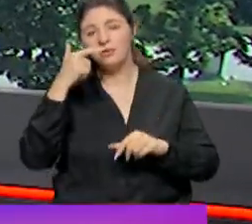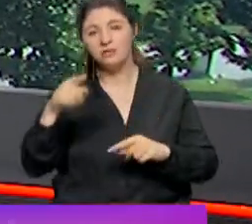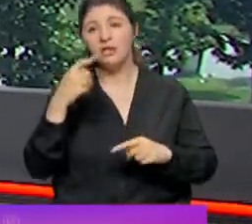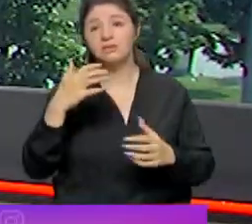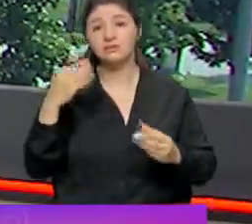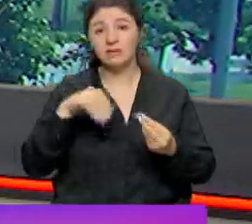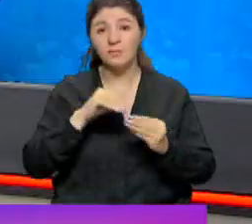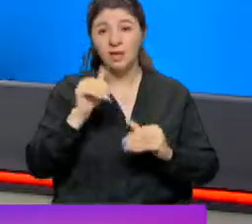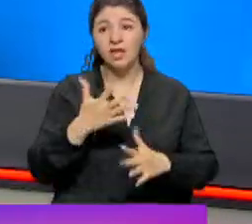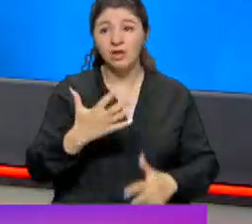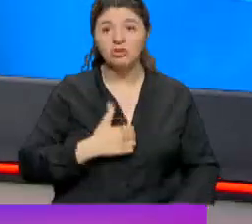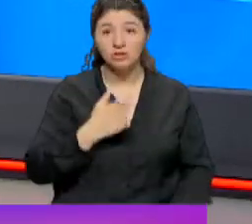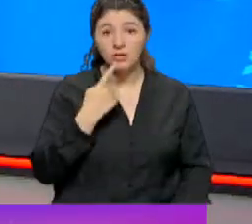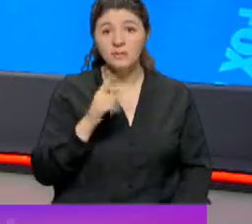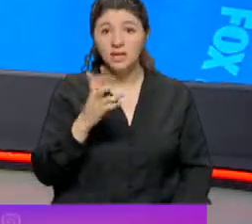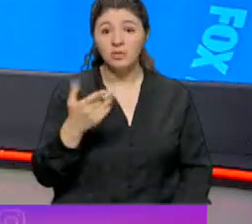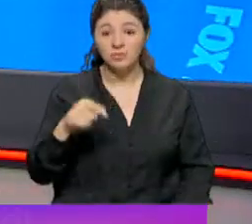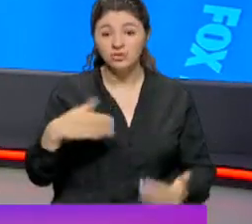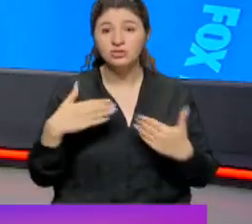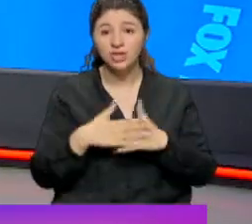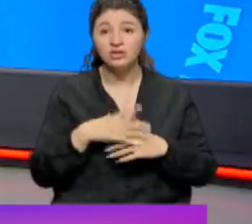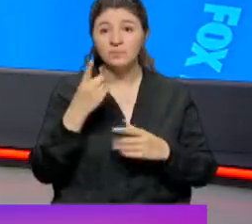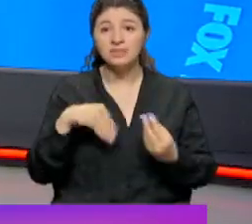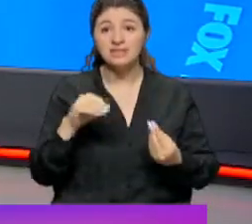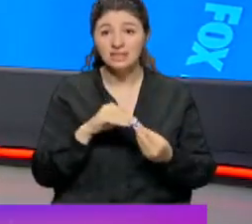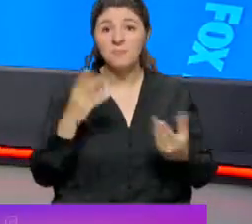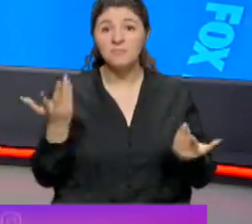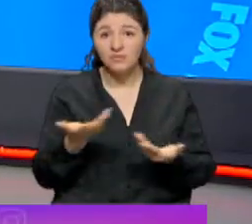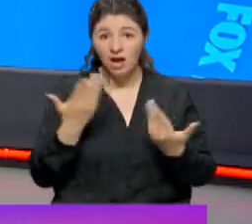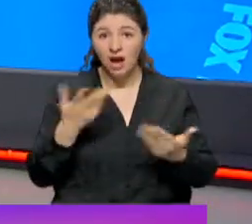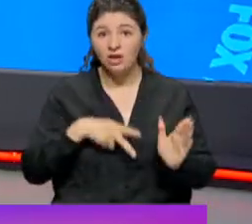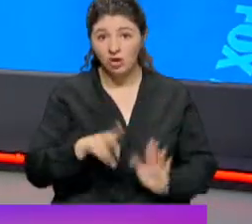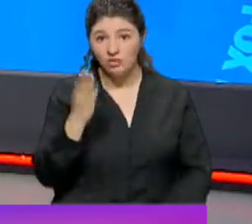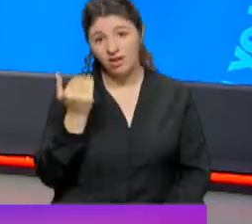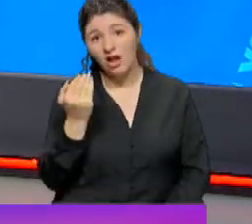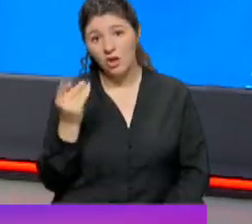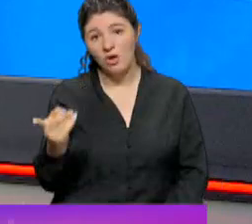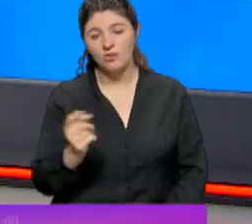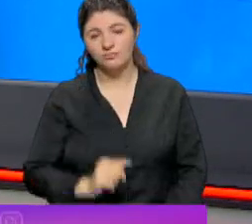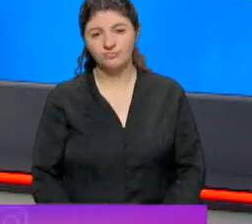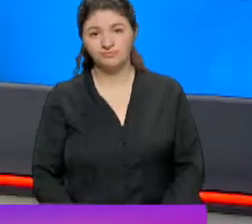bu üzere söylemeliyim ki bu gece bir zam daha yolda